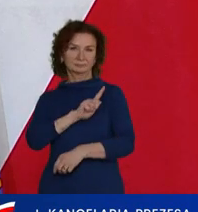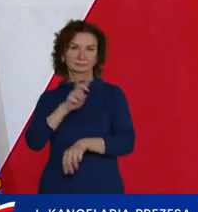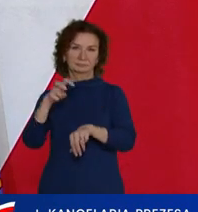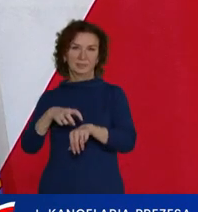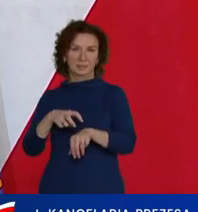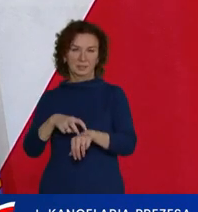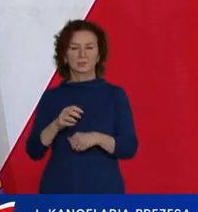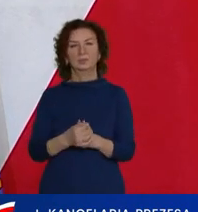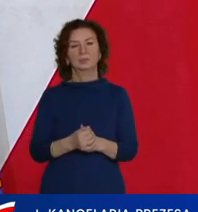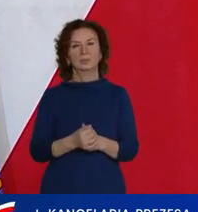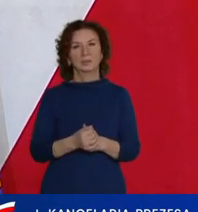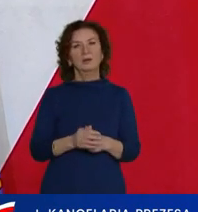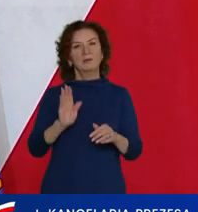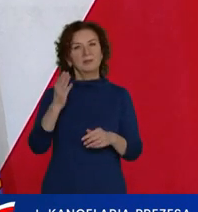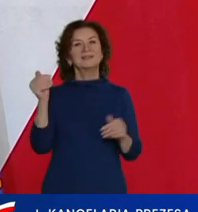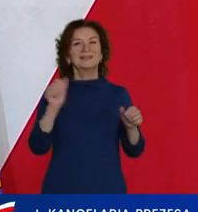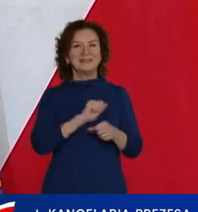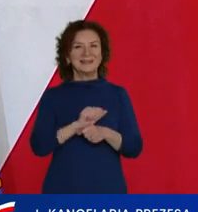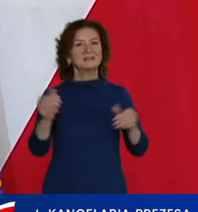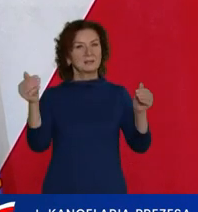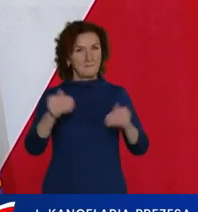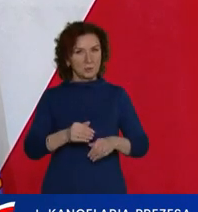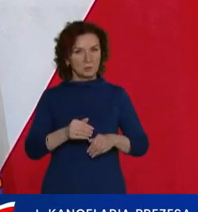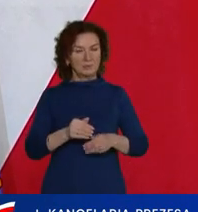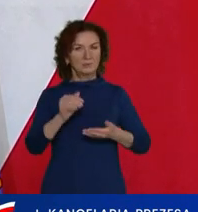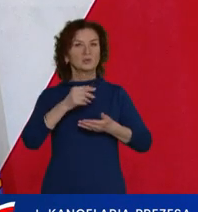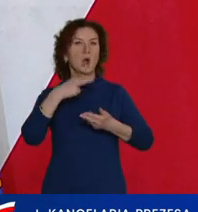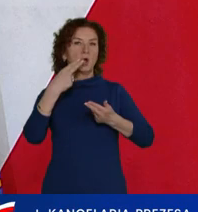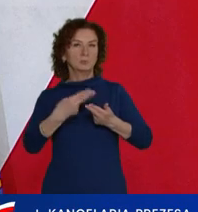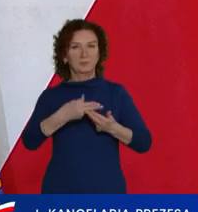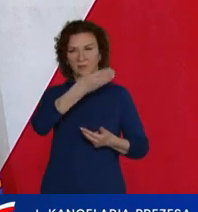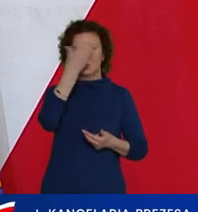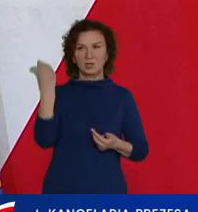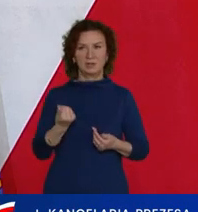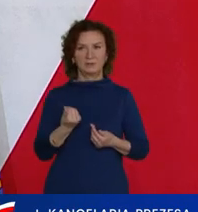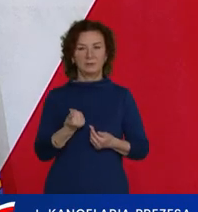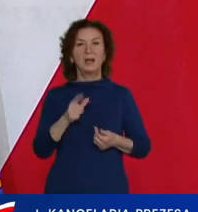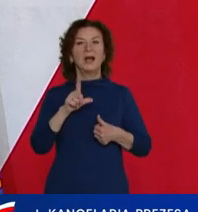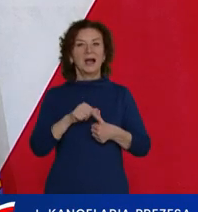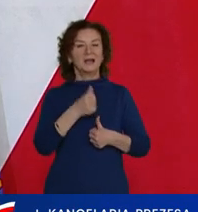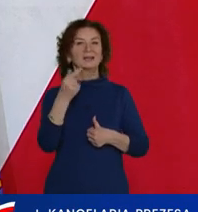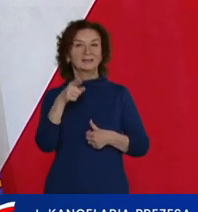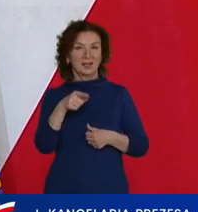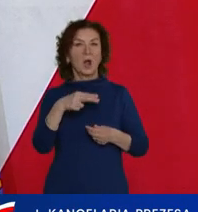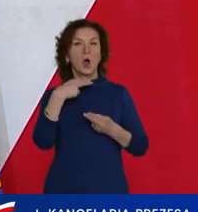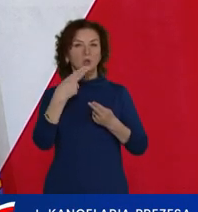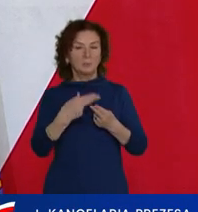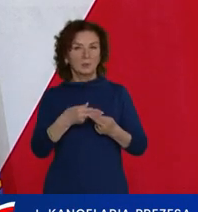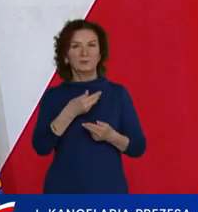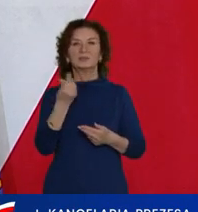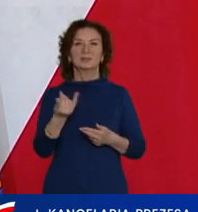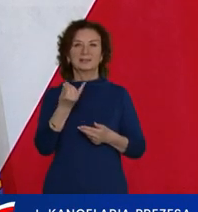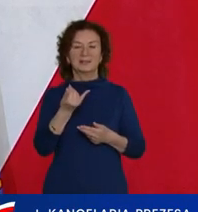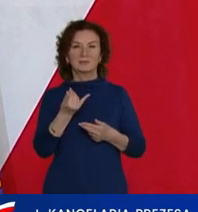Więc przewidzieliśmy taką możliwość odpowiedzenia nie wiem, ale ta odpowiedź każdorazowo będzie konsultowana szczegółowo